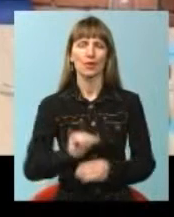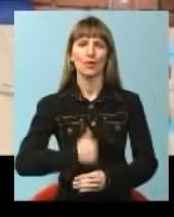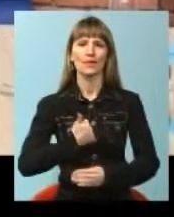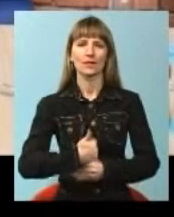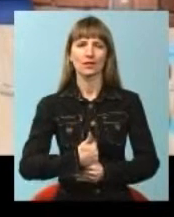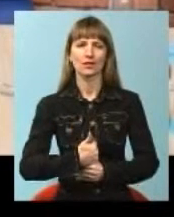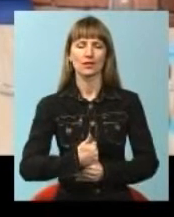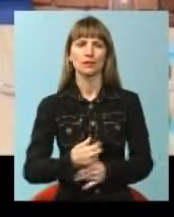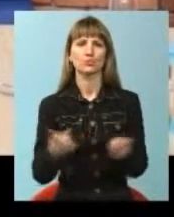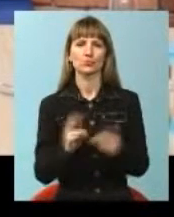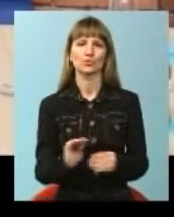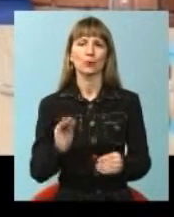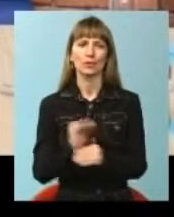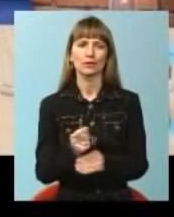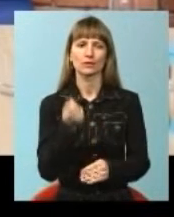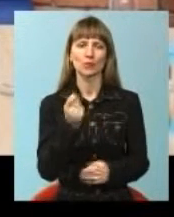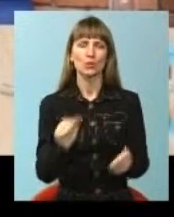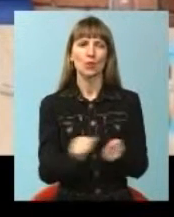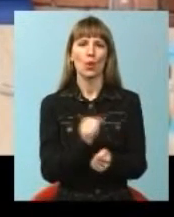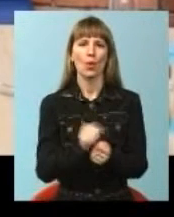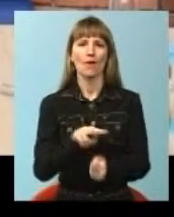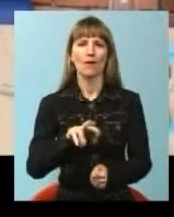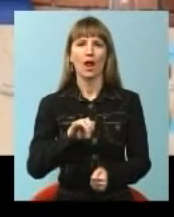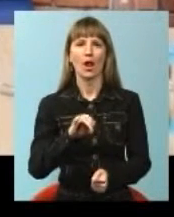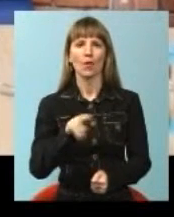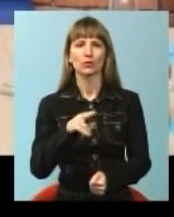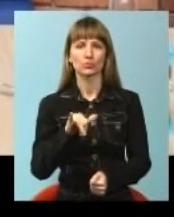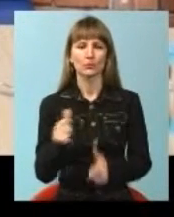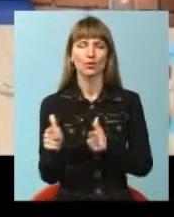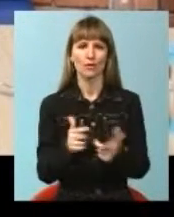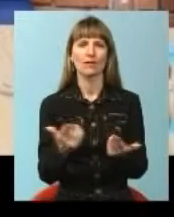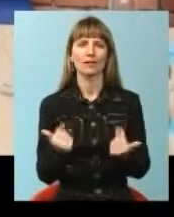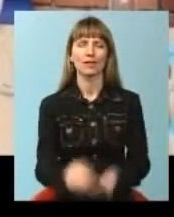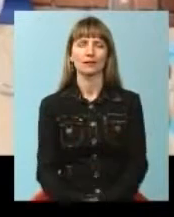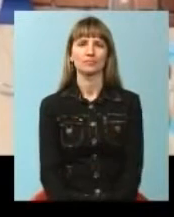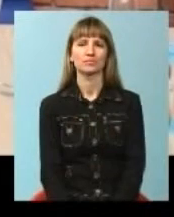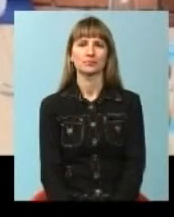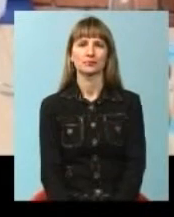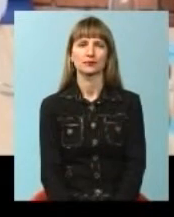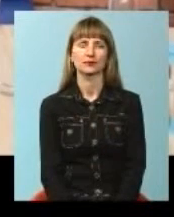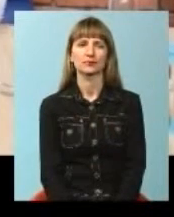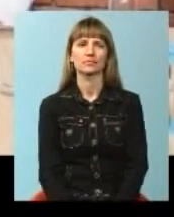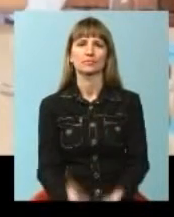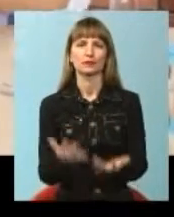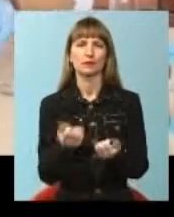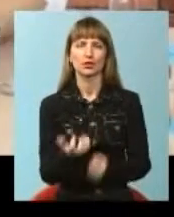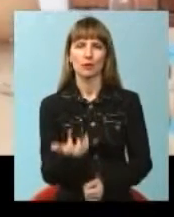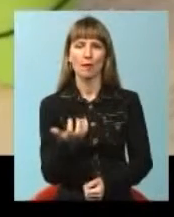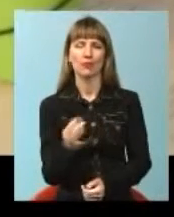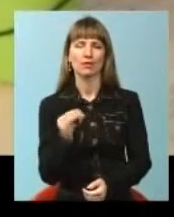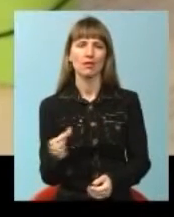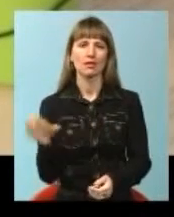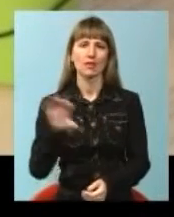найголовніше, потрібно додати туди трошки сухого льоду. Готові? Так. Ну, беріть жменьку і